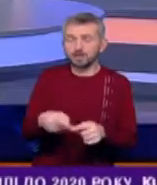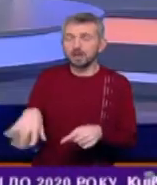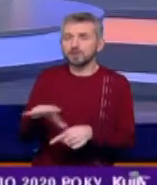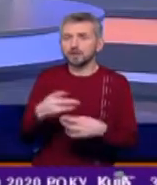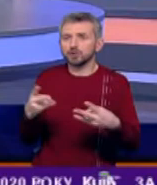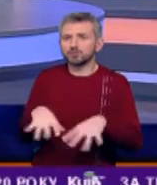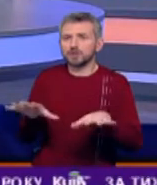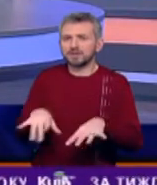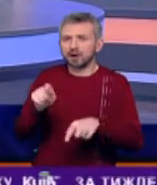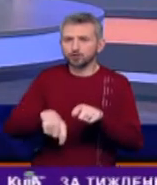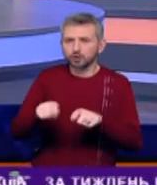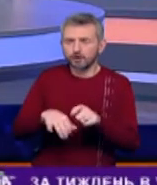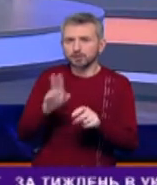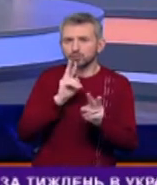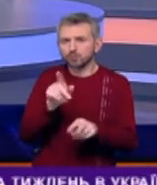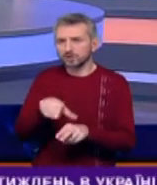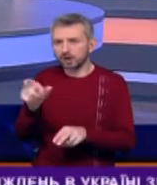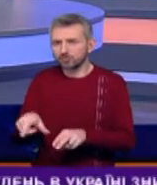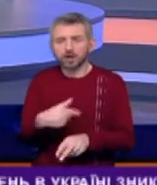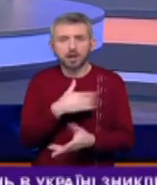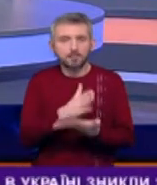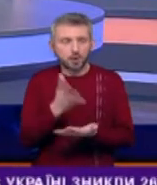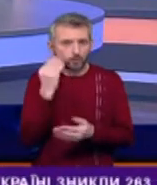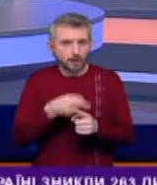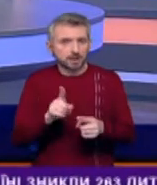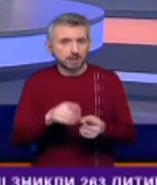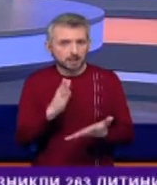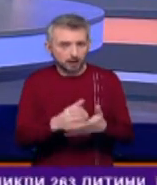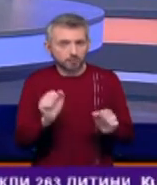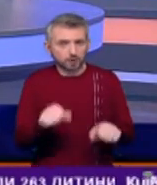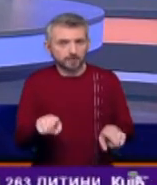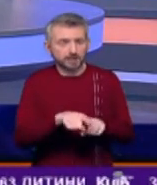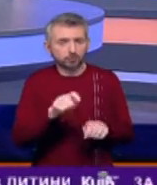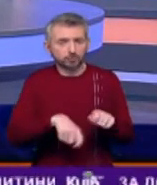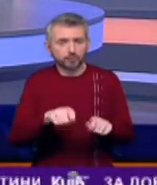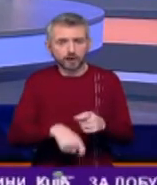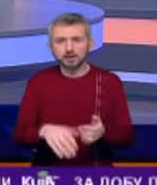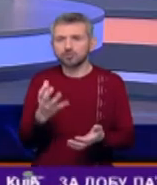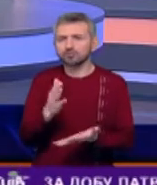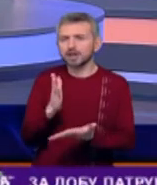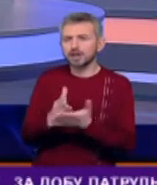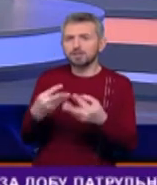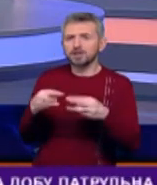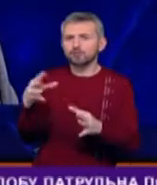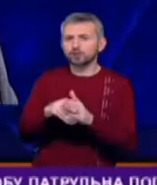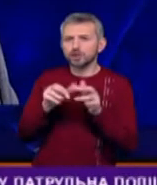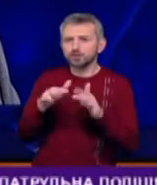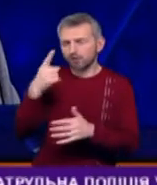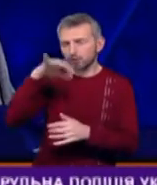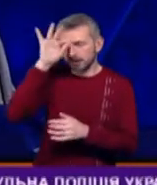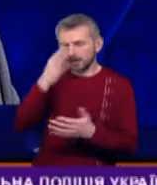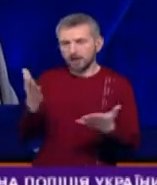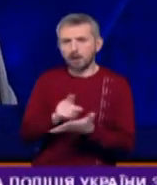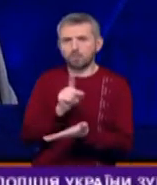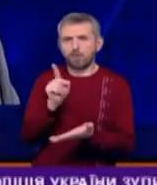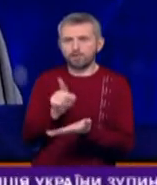місцях контролювати, будуть спостерігачі, міжнародні спостерігачі. Так, я маю на увазі, це є можливість таке відконтролювати? Міністерство внутрішніх справ, поліція, яка